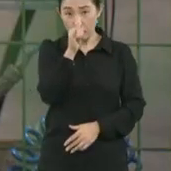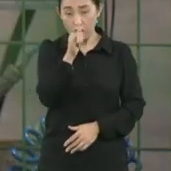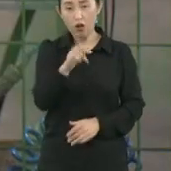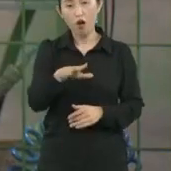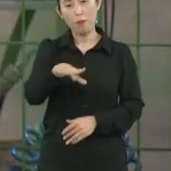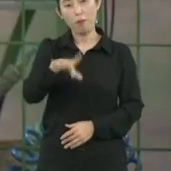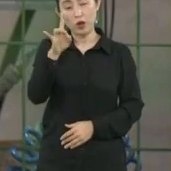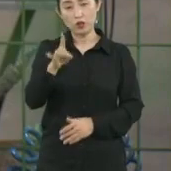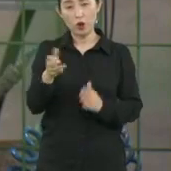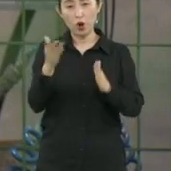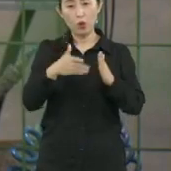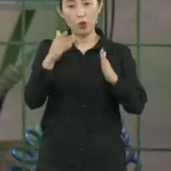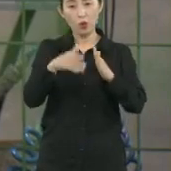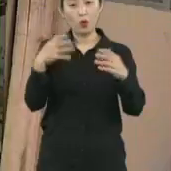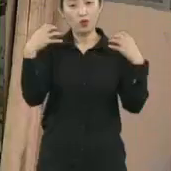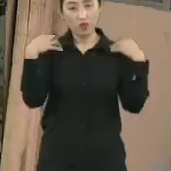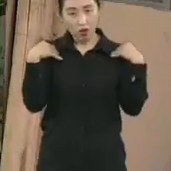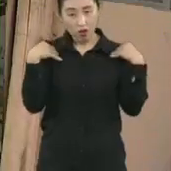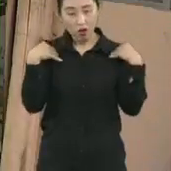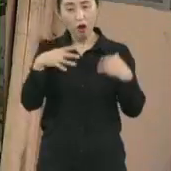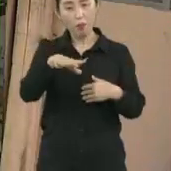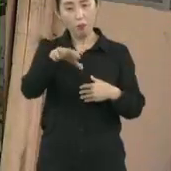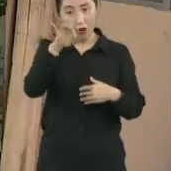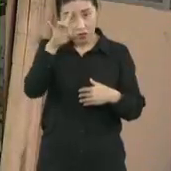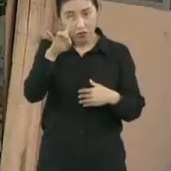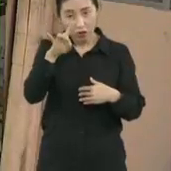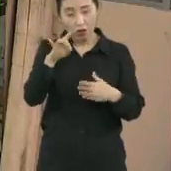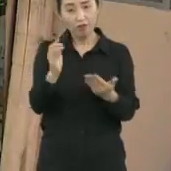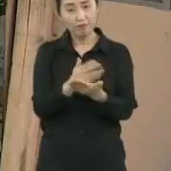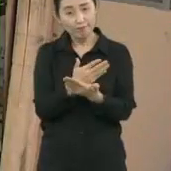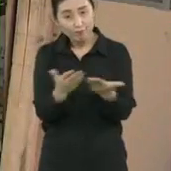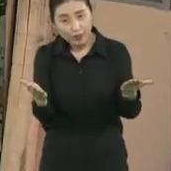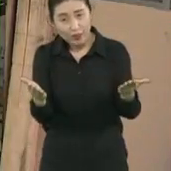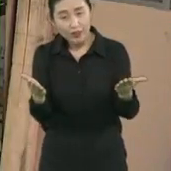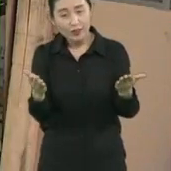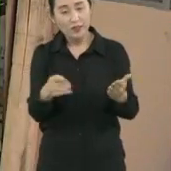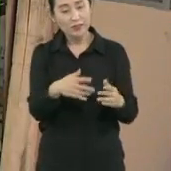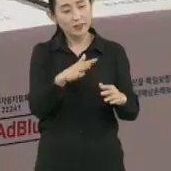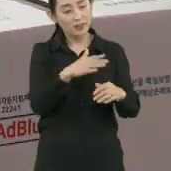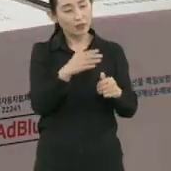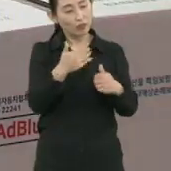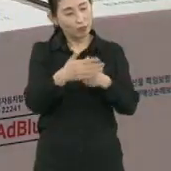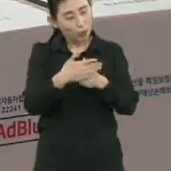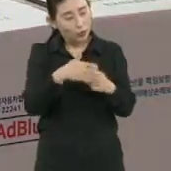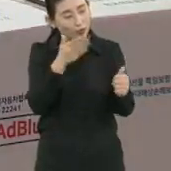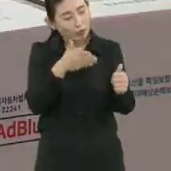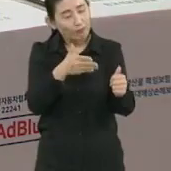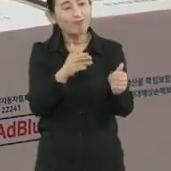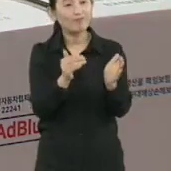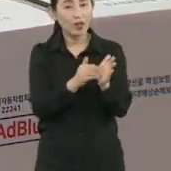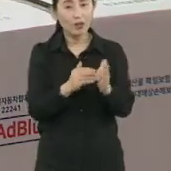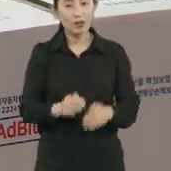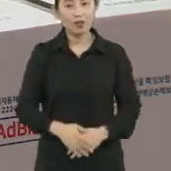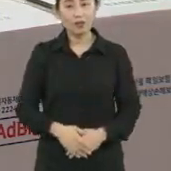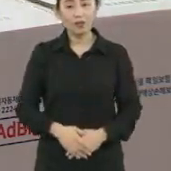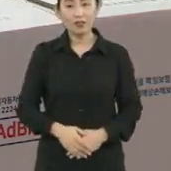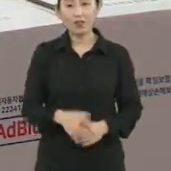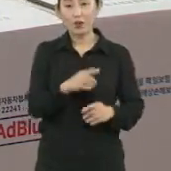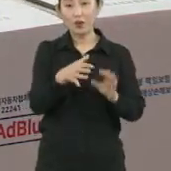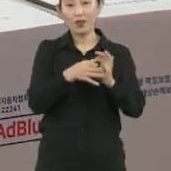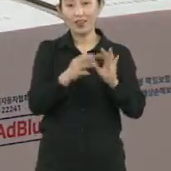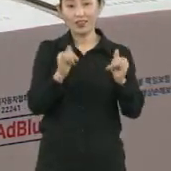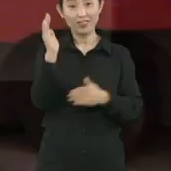업체들이 우선 관공서와 공공기관에 우선 공급할 수 있도록 협조를 구한 상황입니다. 먼저 관계자